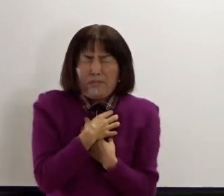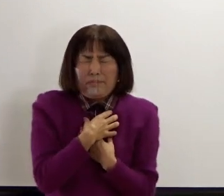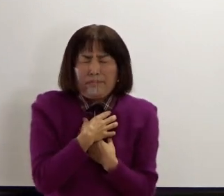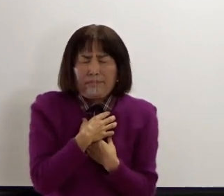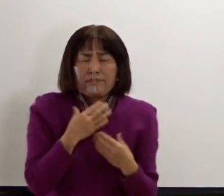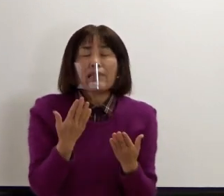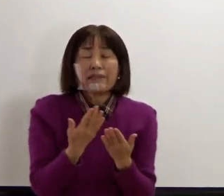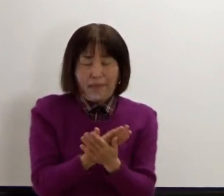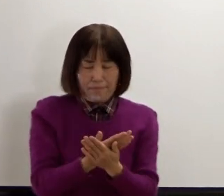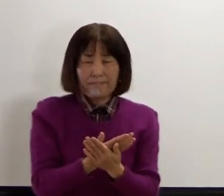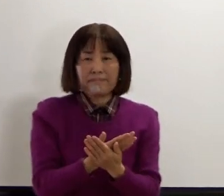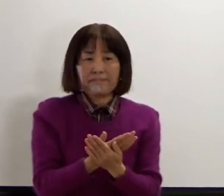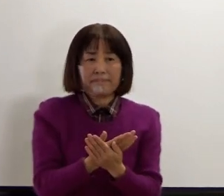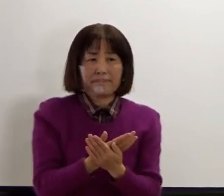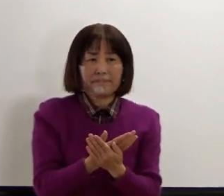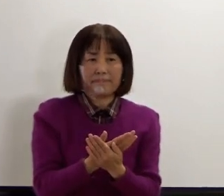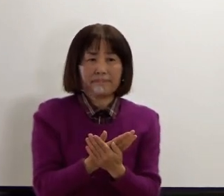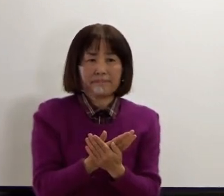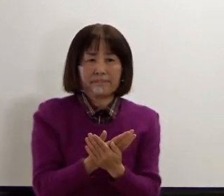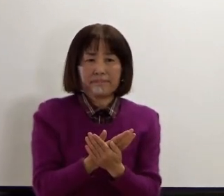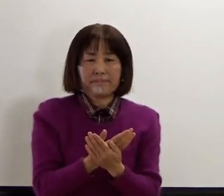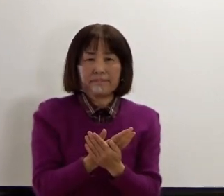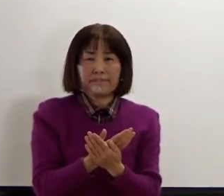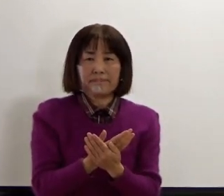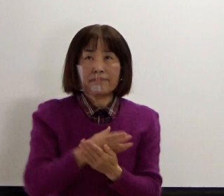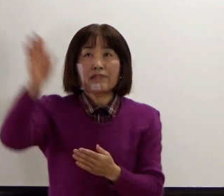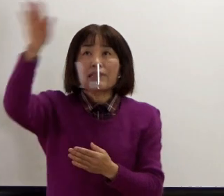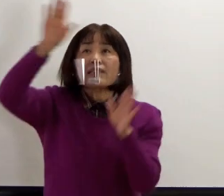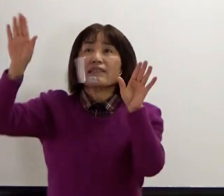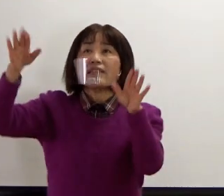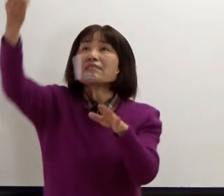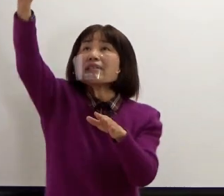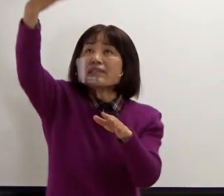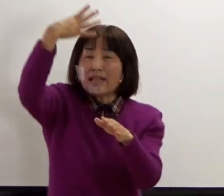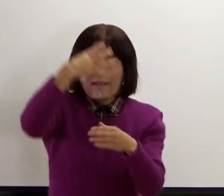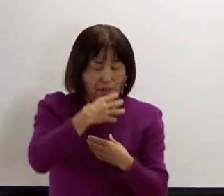不安になり、恐怖の念に襲われた。